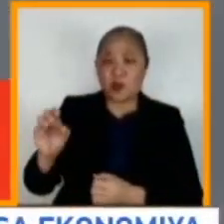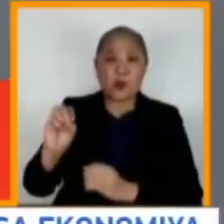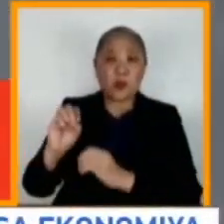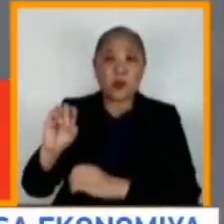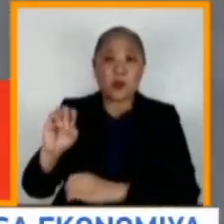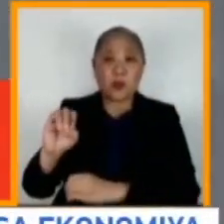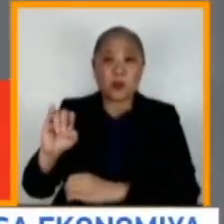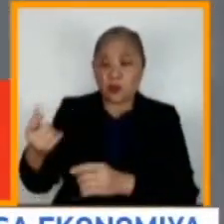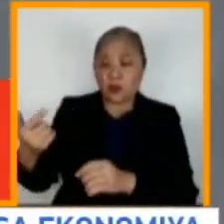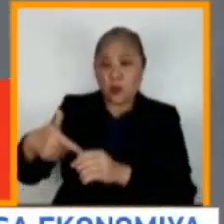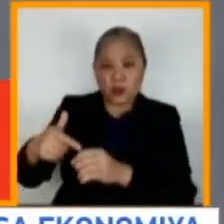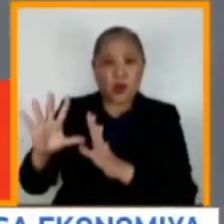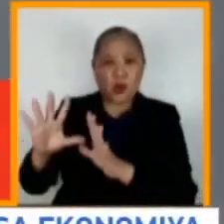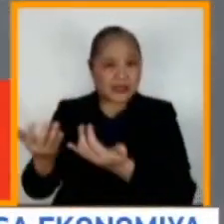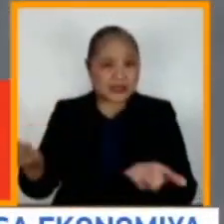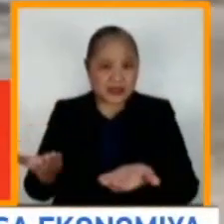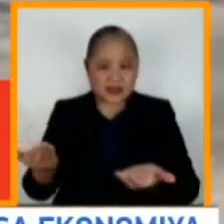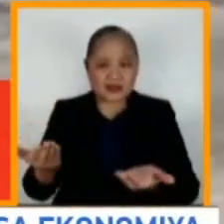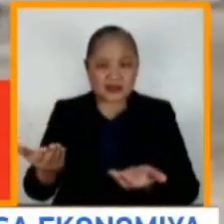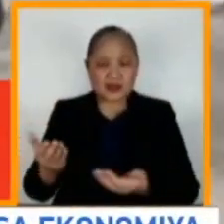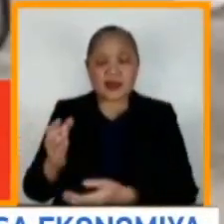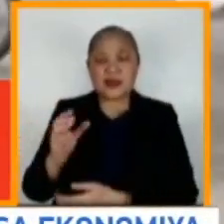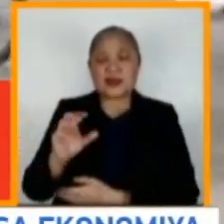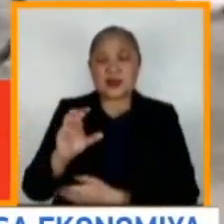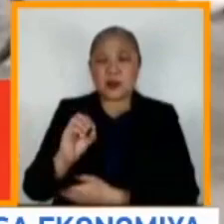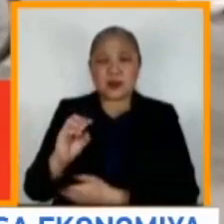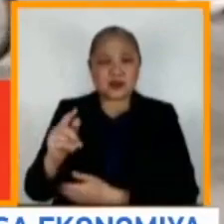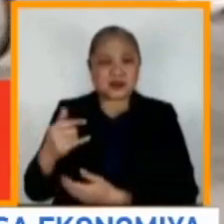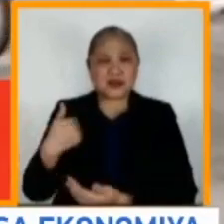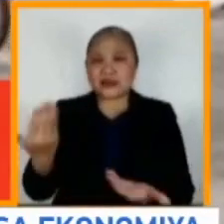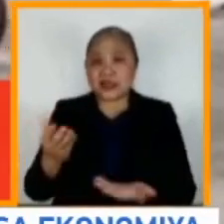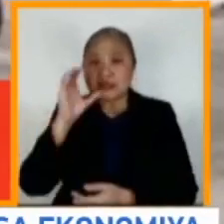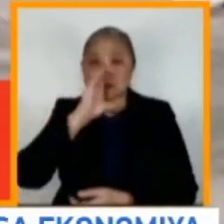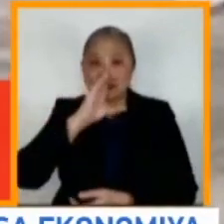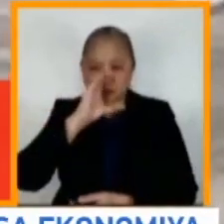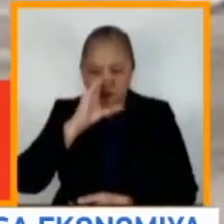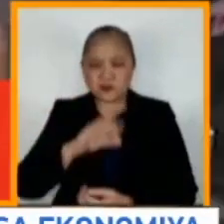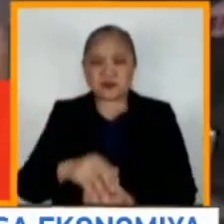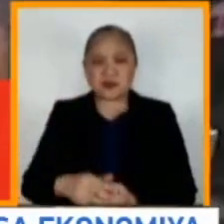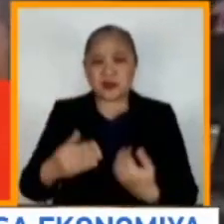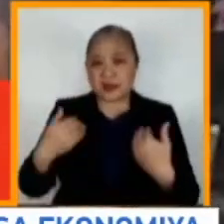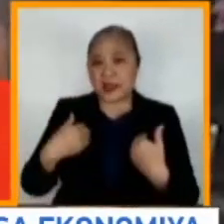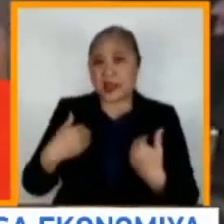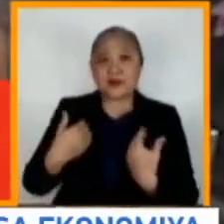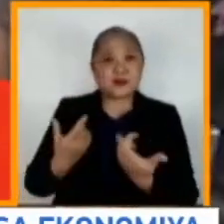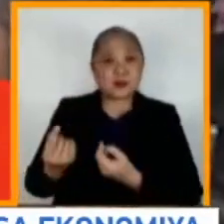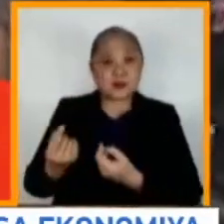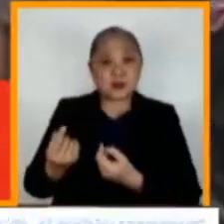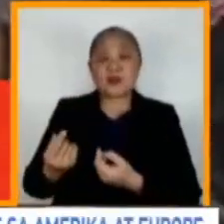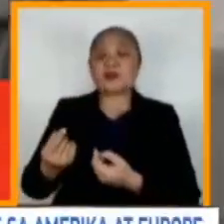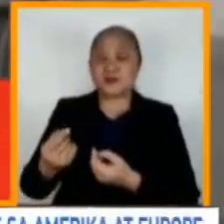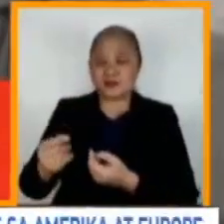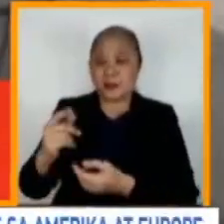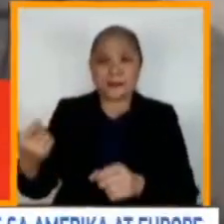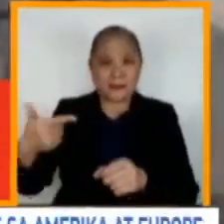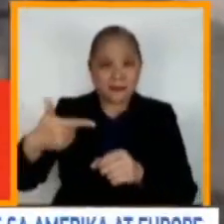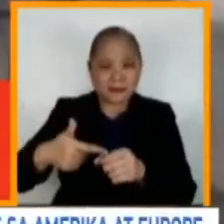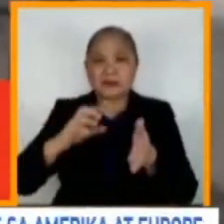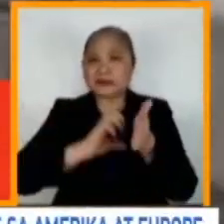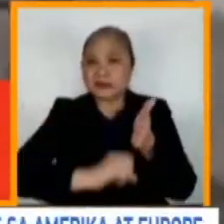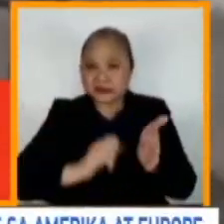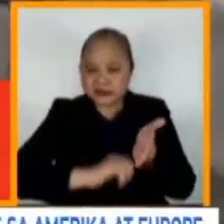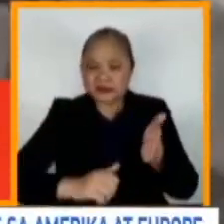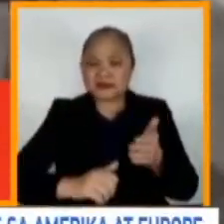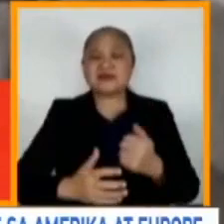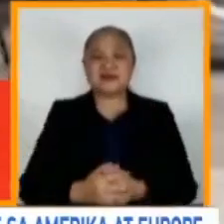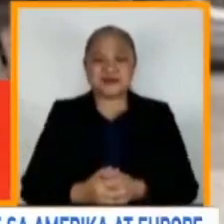oksidental sa bayan ng Consolacion, Cebu, ang nagpatupad ng oil price rollback simula kahapon. Kaya maaga pa lang ay pinilahan na ito